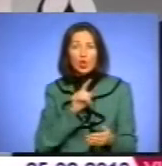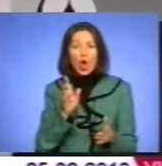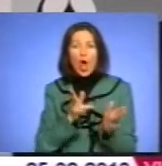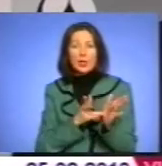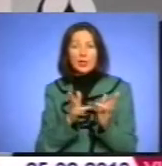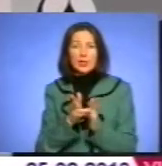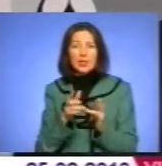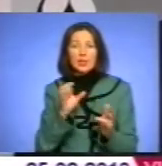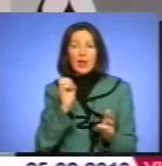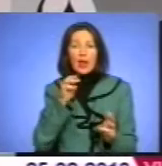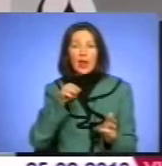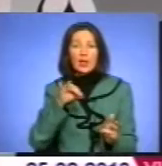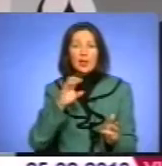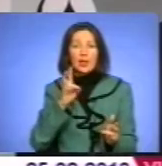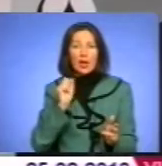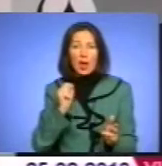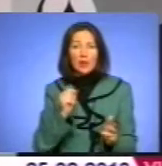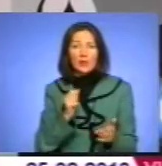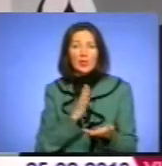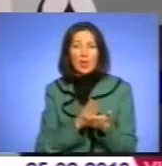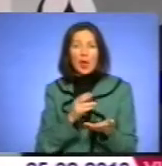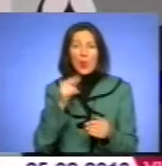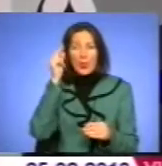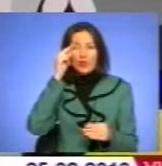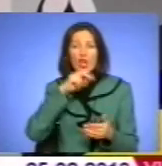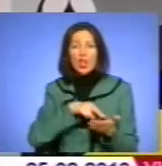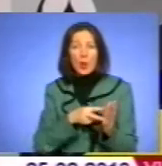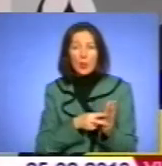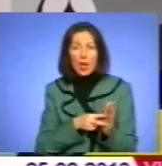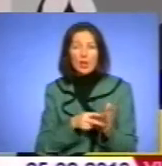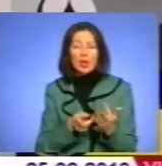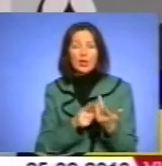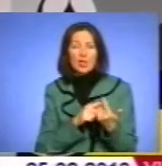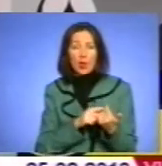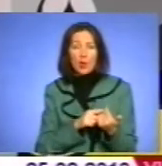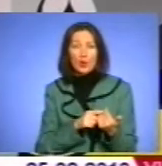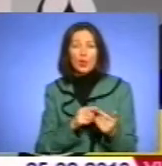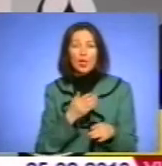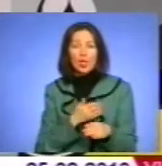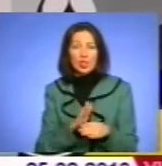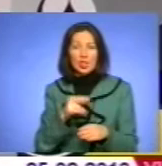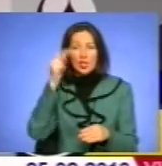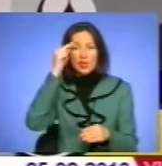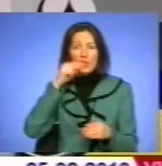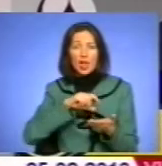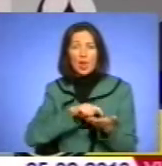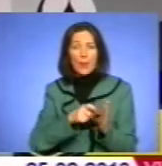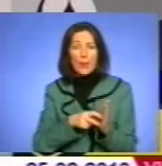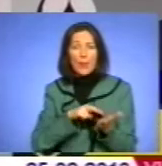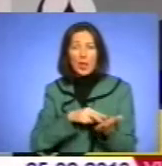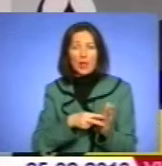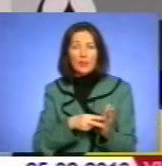етика у навчальних закладах проходить по навчальних планах за рахунок варіативної частини навчальних планів.